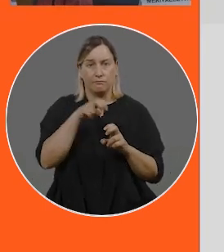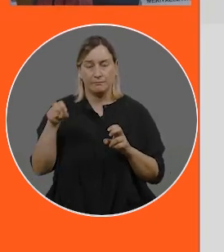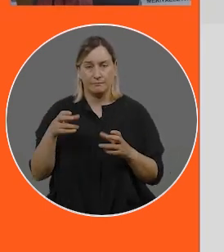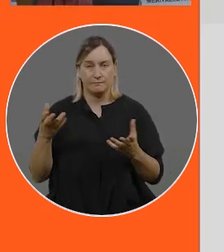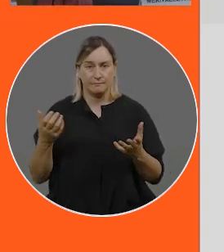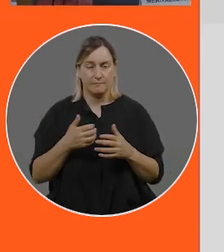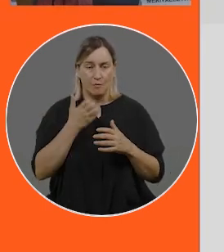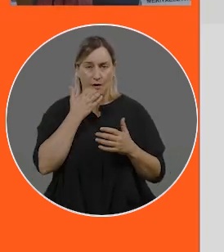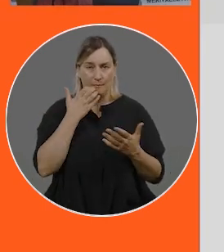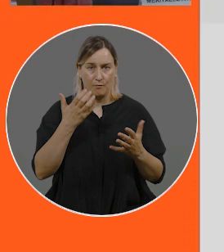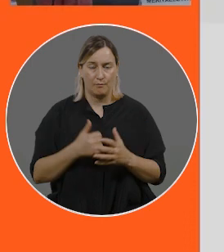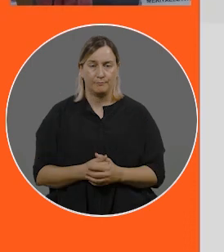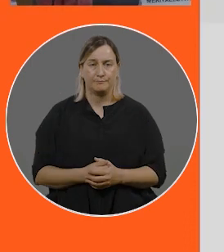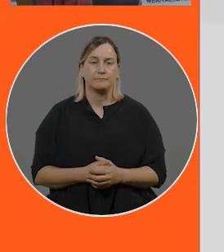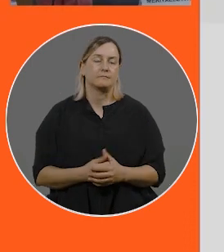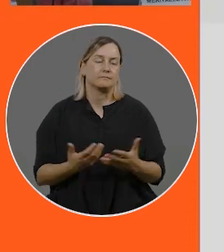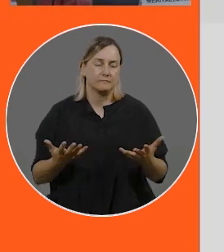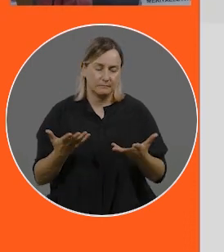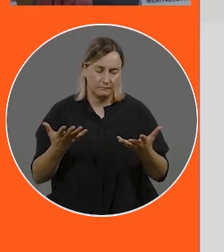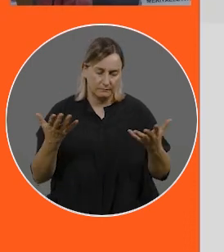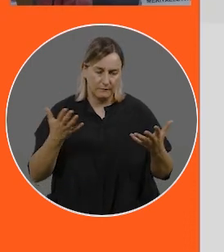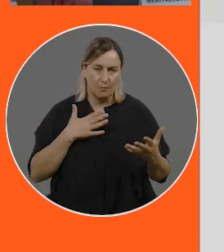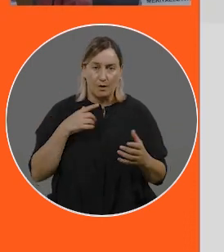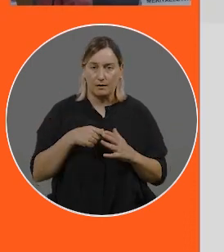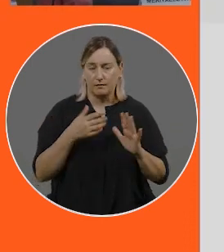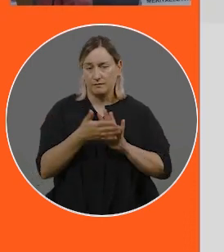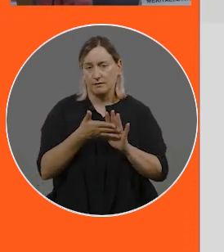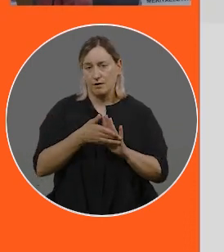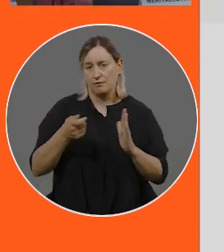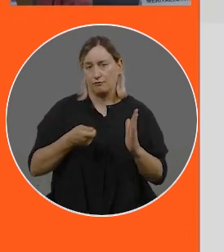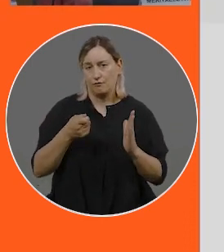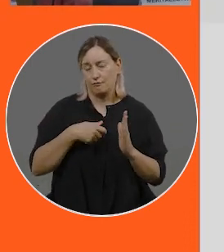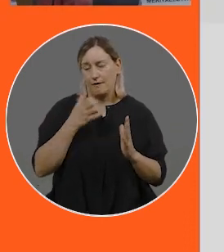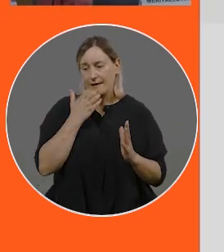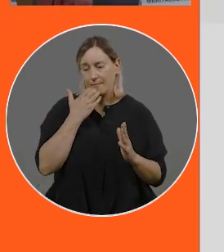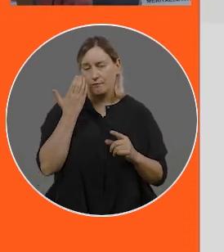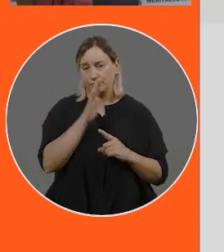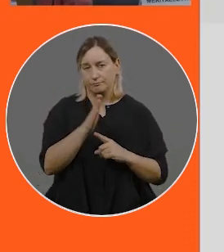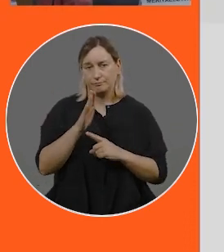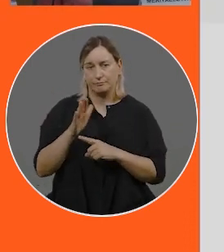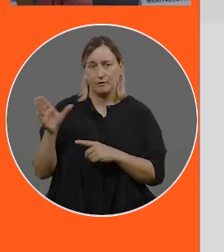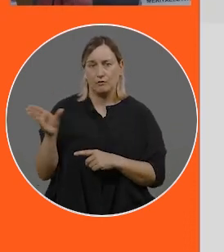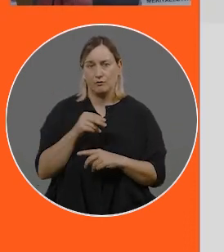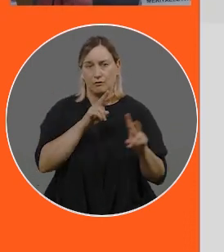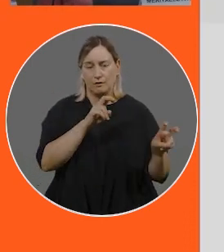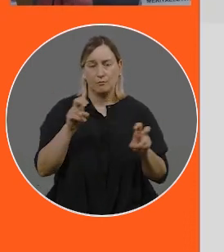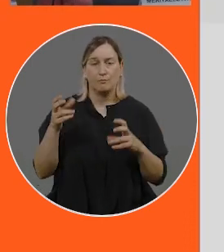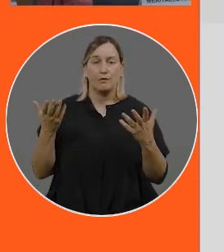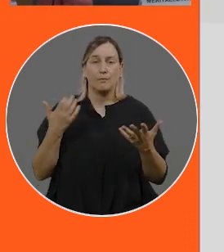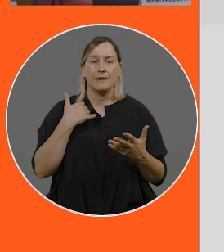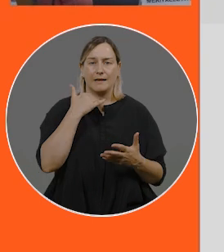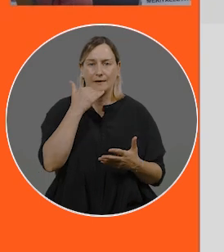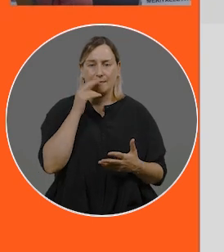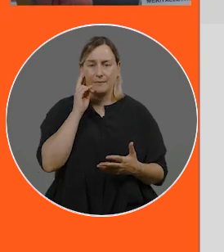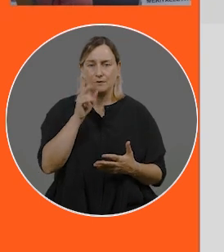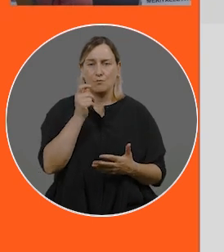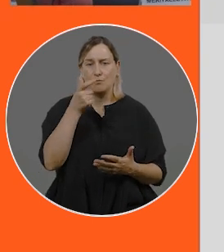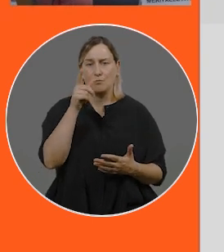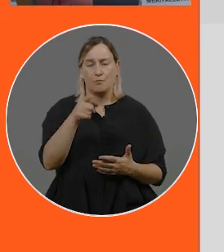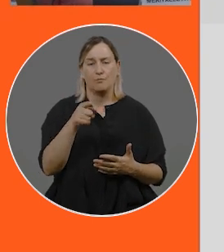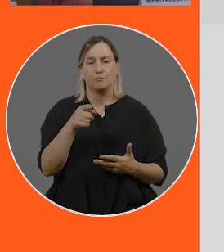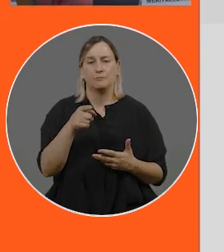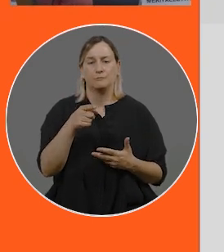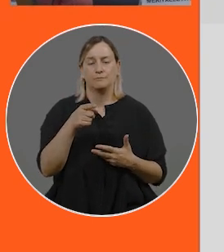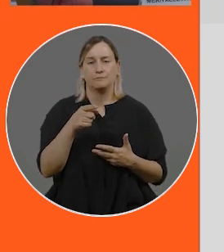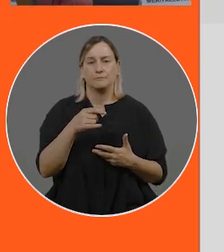exemple. Bueno, podríem estar aquí mirant exemples de tots els tipus, però bueno, perquè veieu una miqueta la idea de